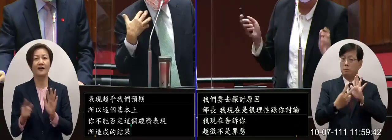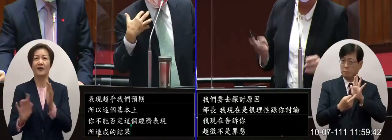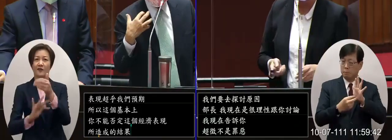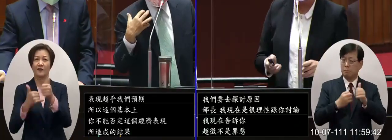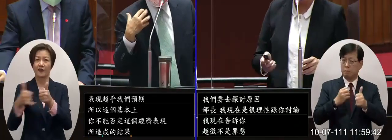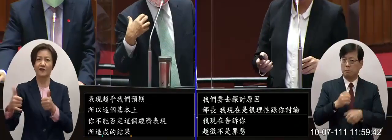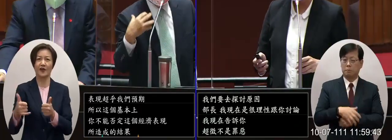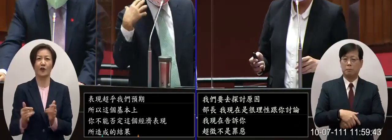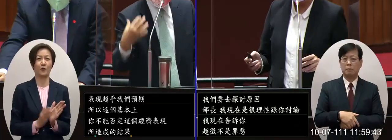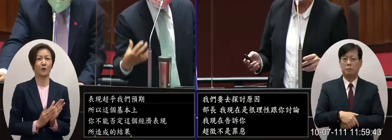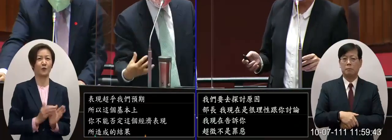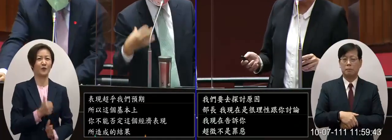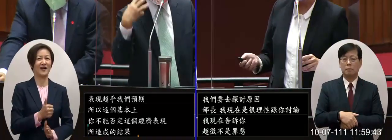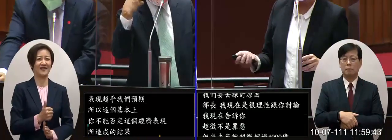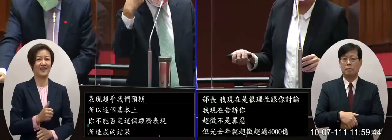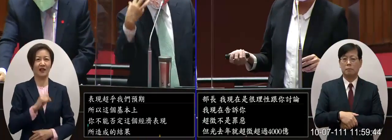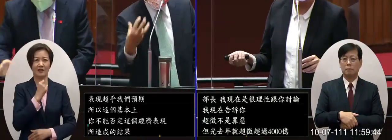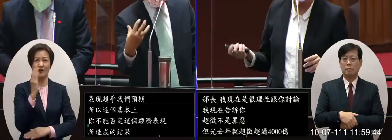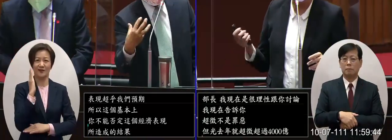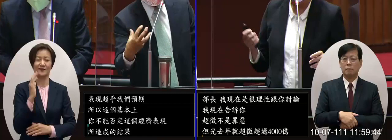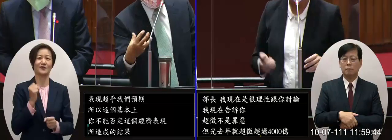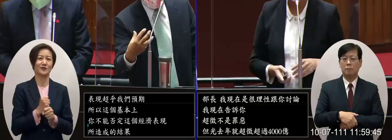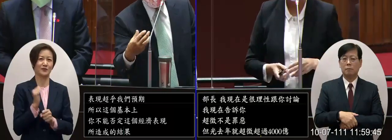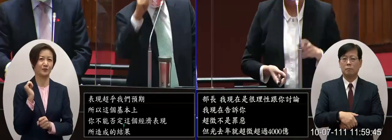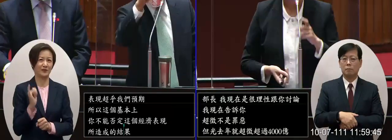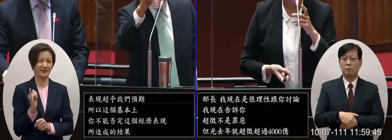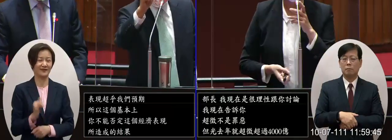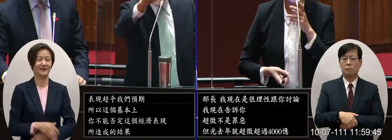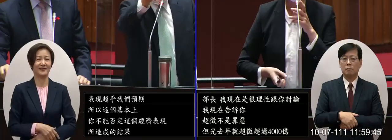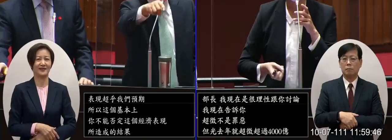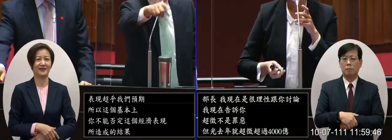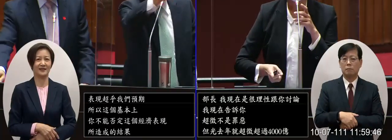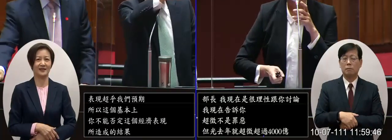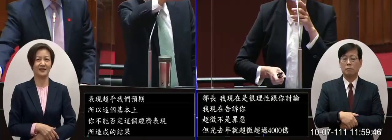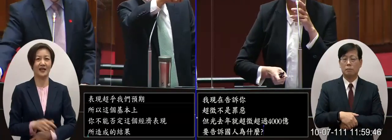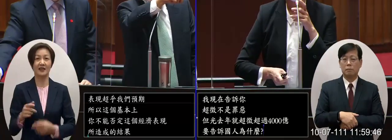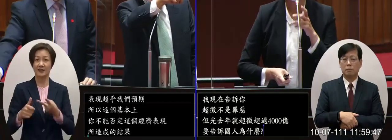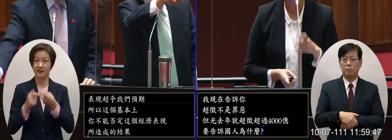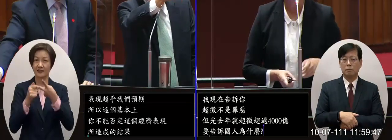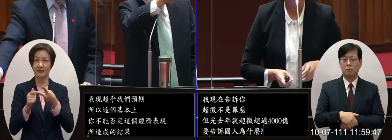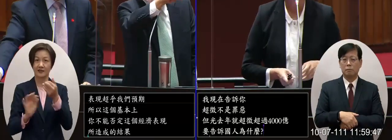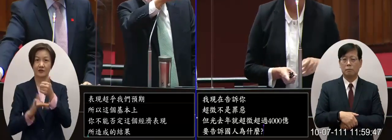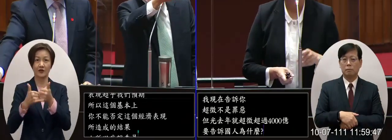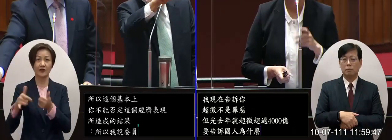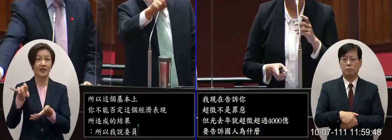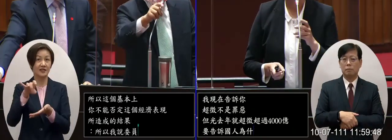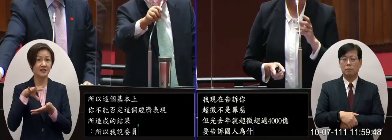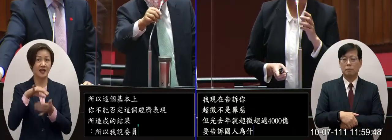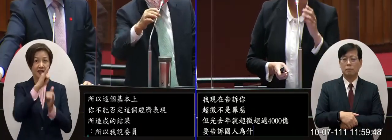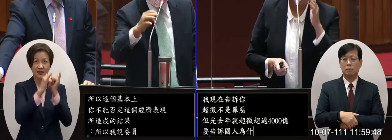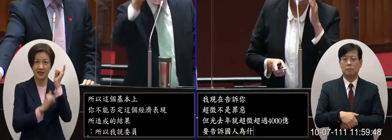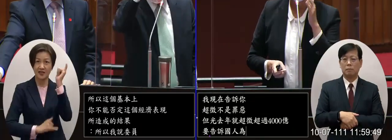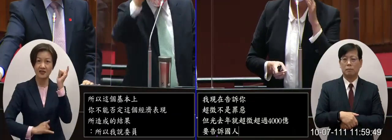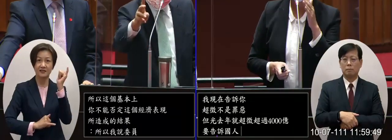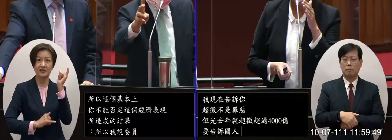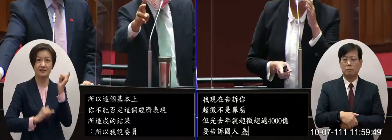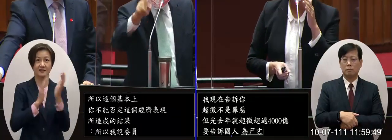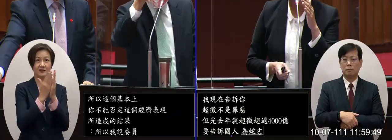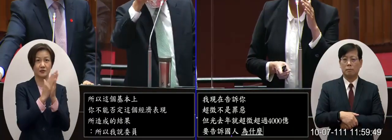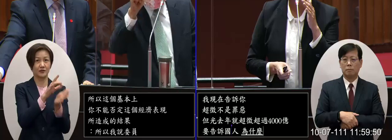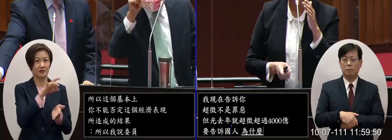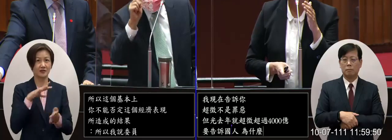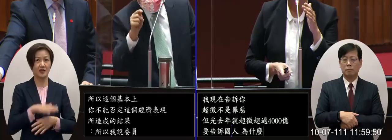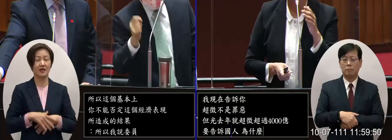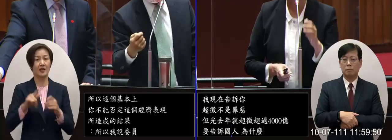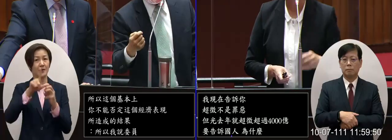在肯定嘛？肯定做得比预期的好。第二点，委员你要引述历史史学啊、哦，明